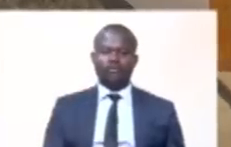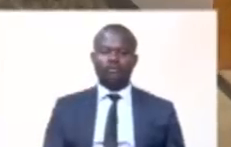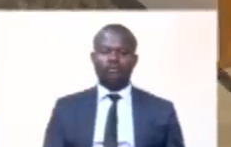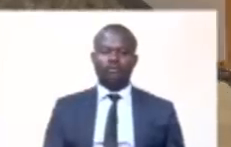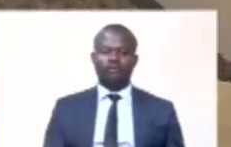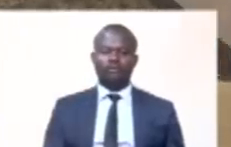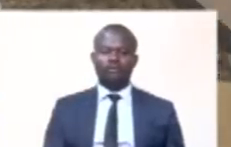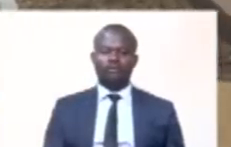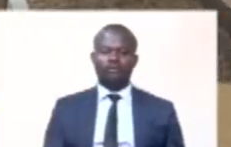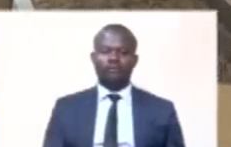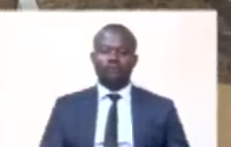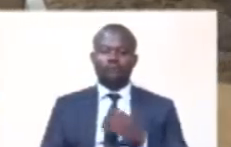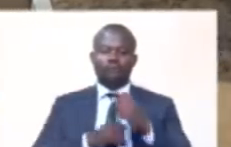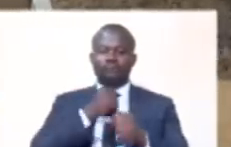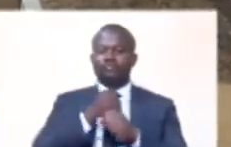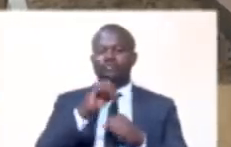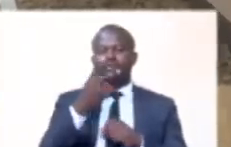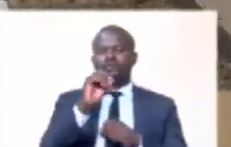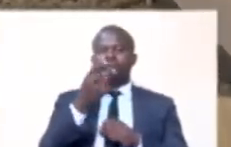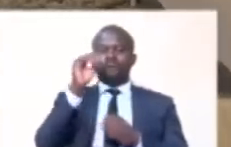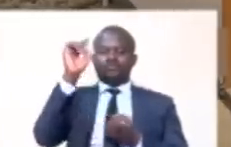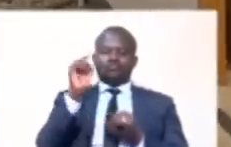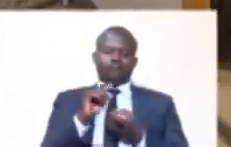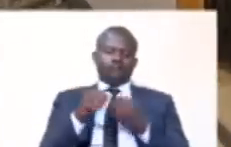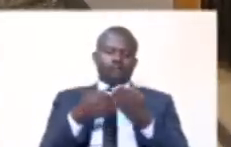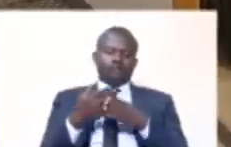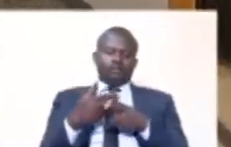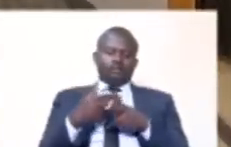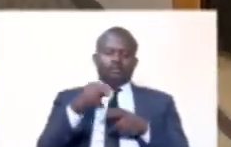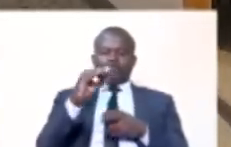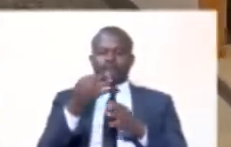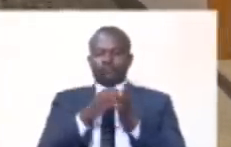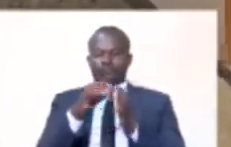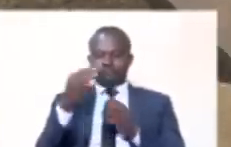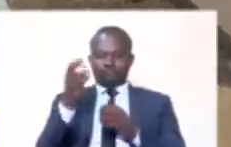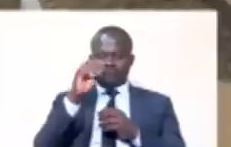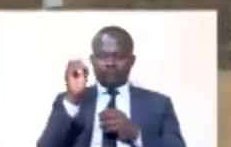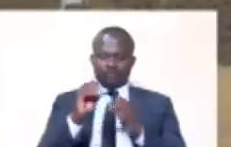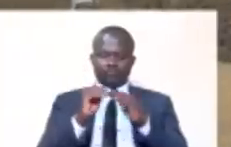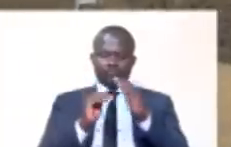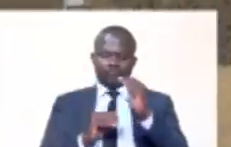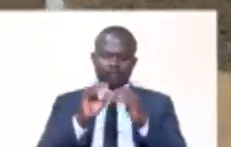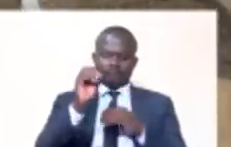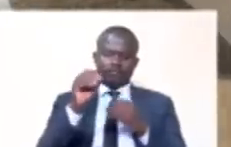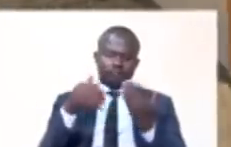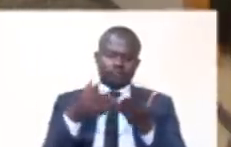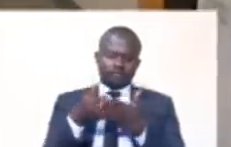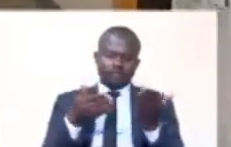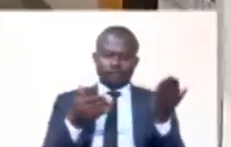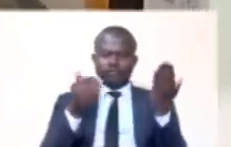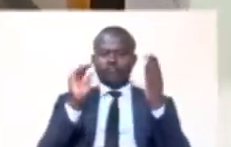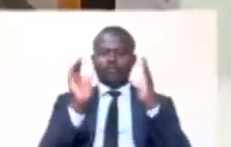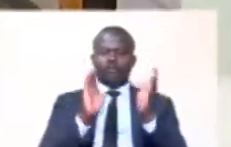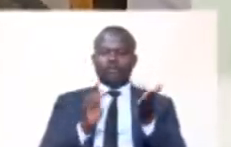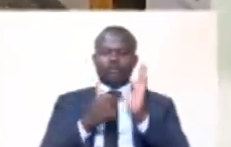wa 2020 ubukungu bw'u Rwanda bwari bwagabanyutse ku gipimo cya 3.4% munsi ya 0. Ikiro cya gipimo gikomeye mu